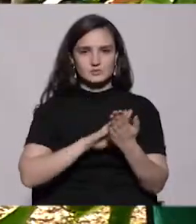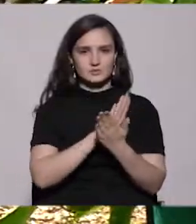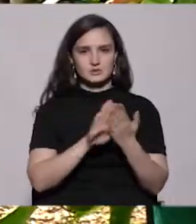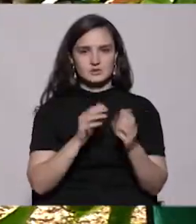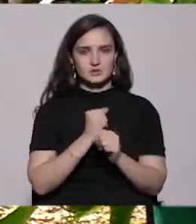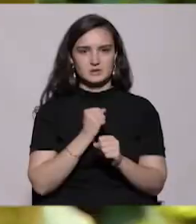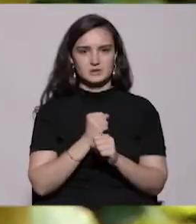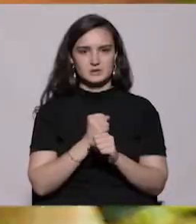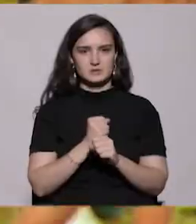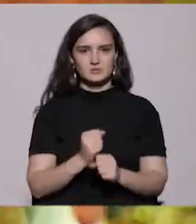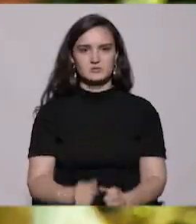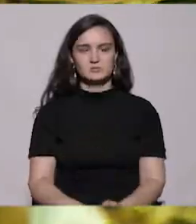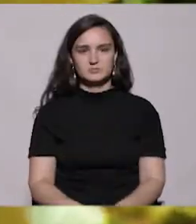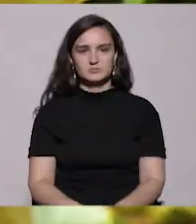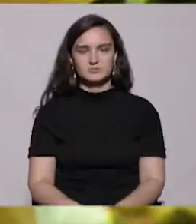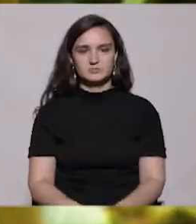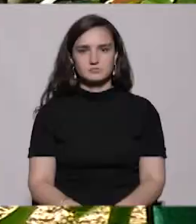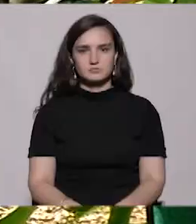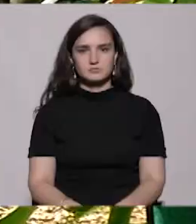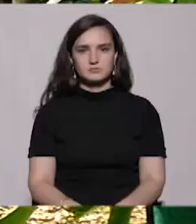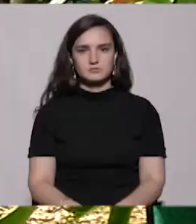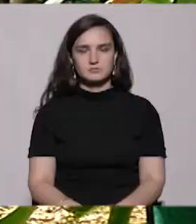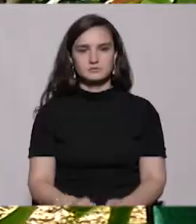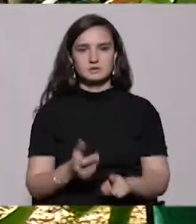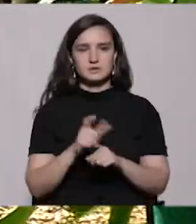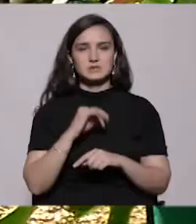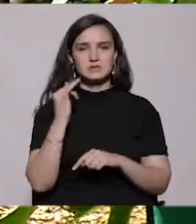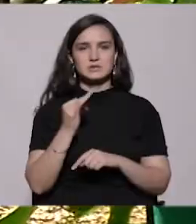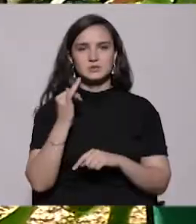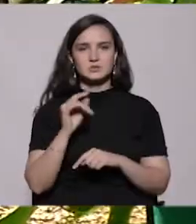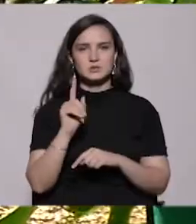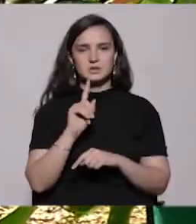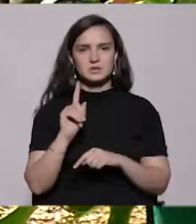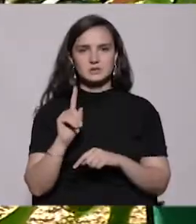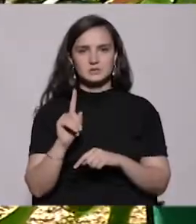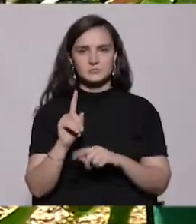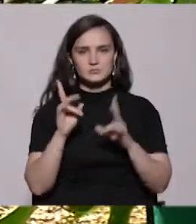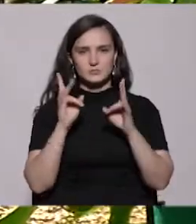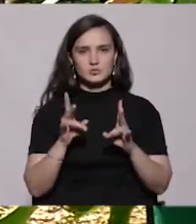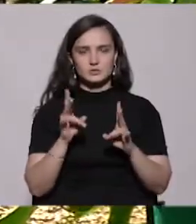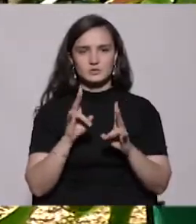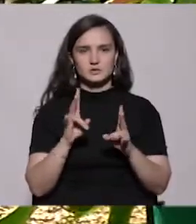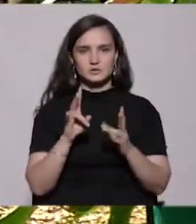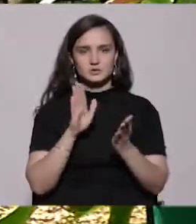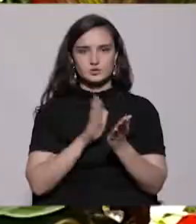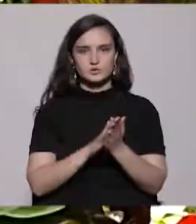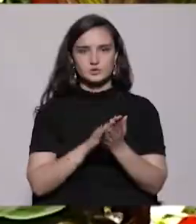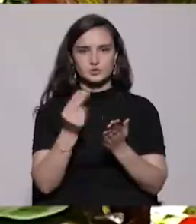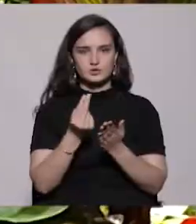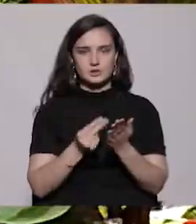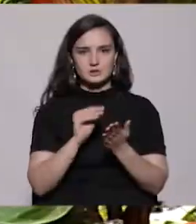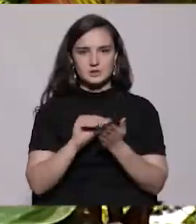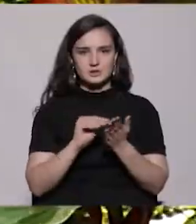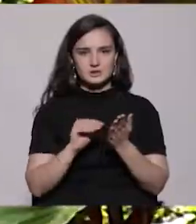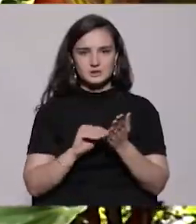სკოჩით გამჭვირვალე სკოჩით ხო შეინახოთ. ძალიან საინტერესო რაღაცა, აი მოხდა რაღაცა ისეთი, ჩაწერეთ,